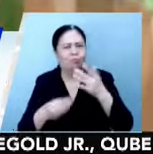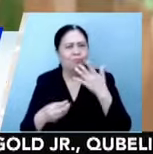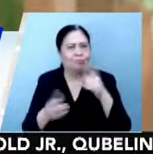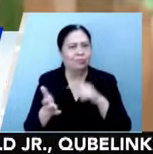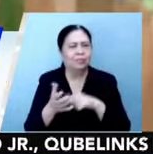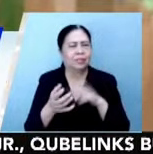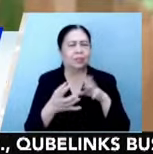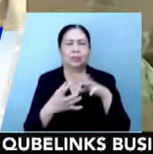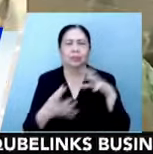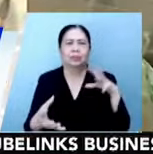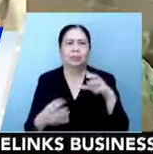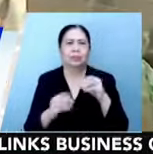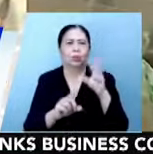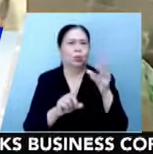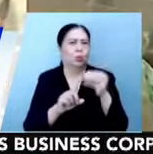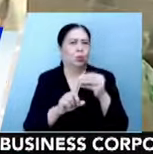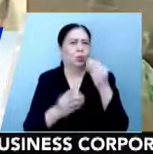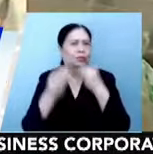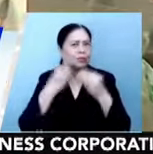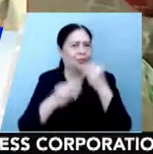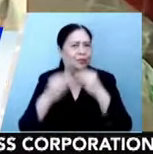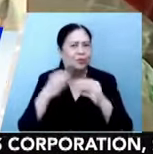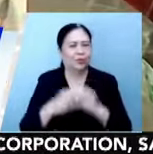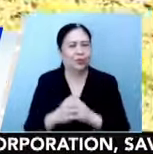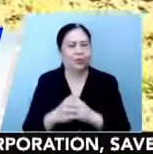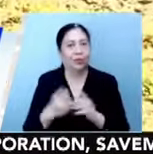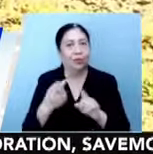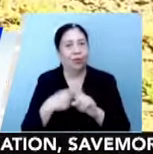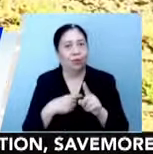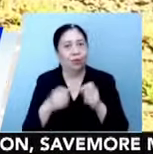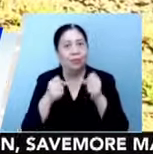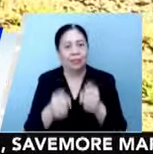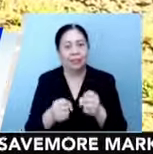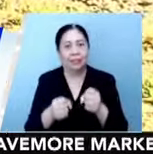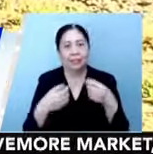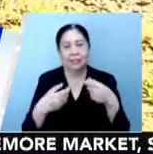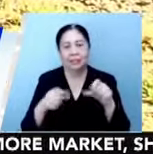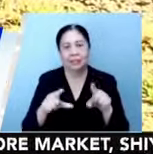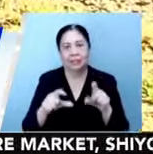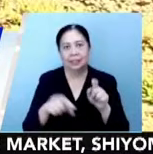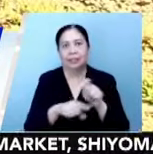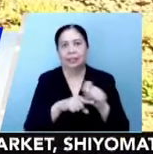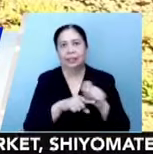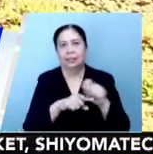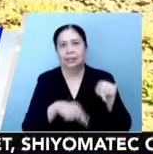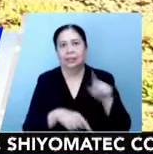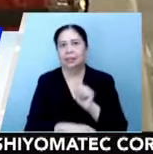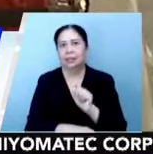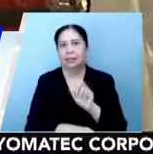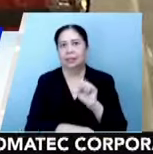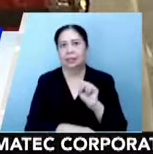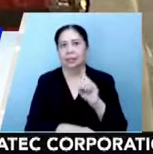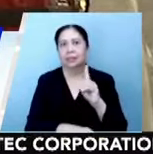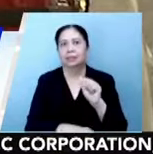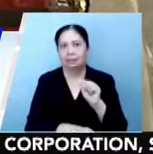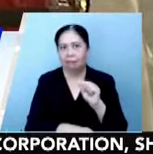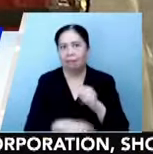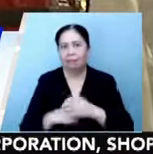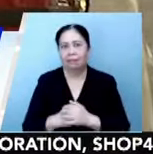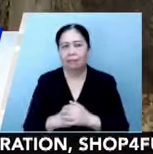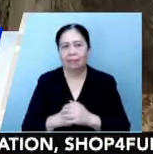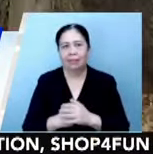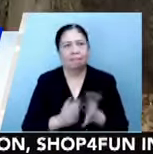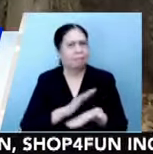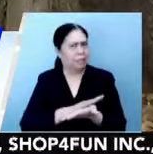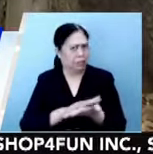natin sa kultura ng pagkain. Mula sa pagiging street vendor, nag-training daw sa testa ang mga may pwesto rito. Malinis sa mga